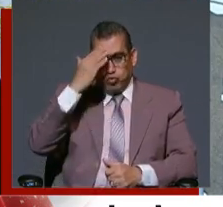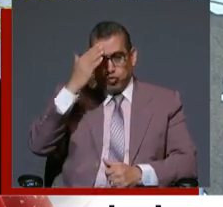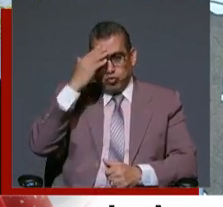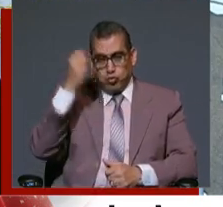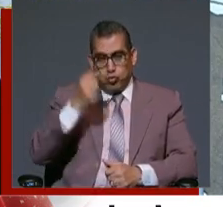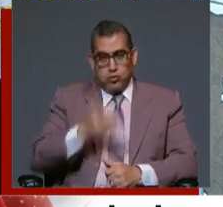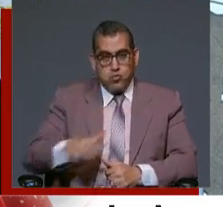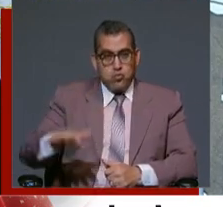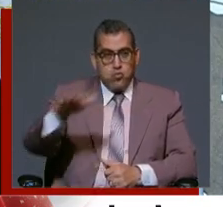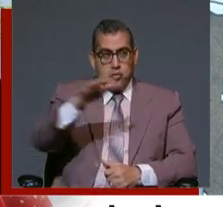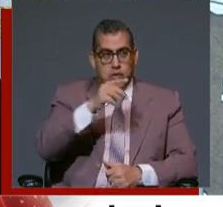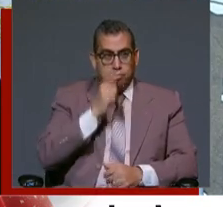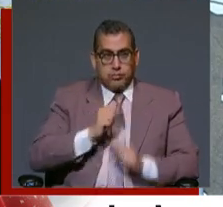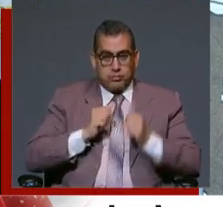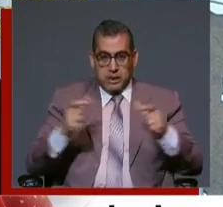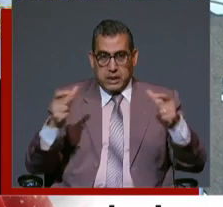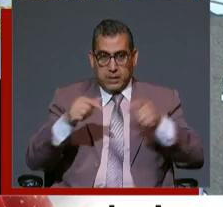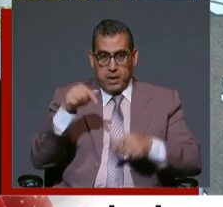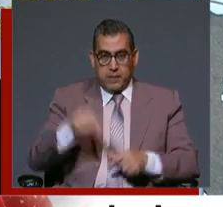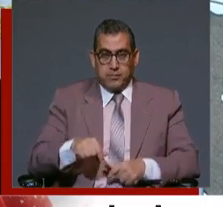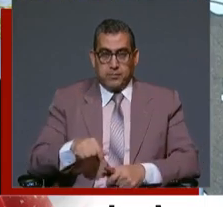على هذا الاهتمام